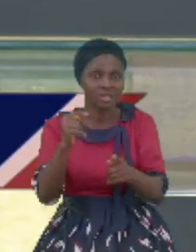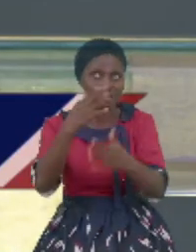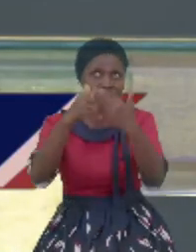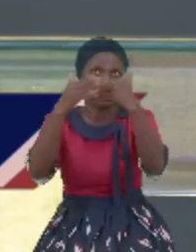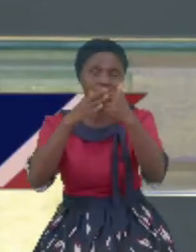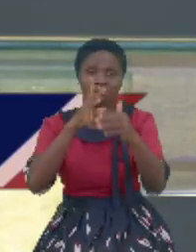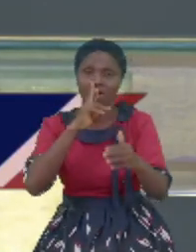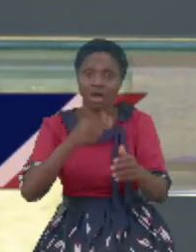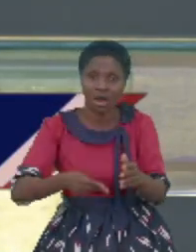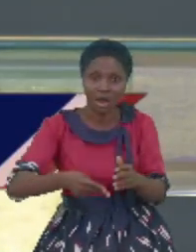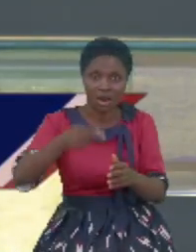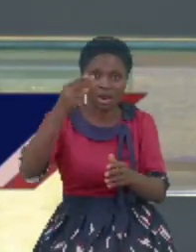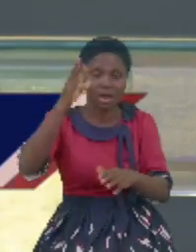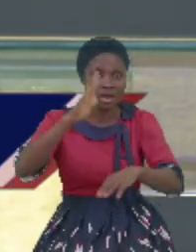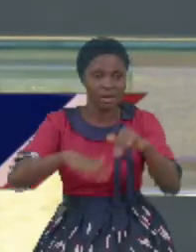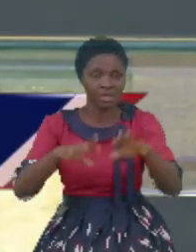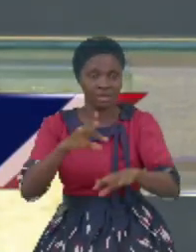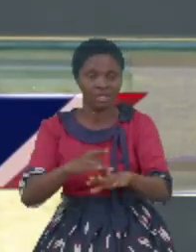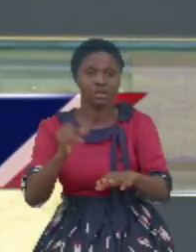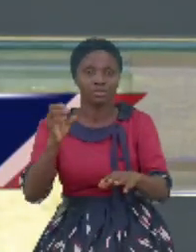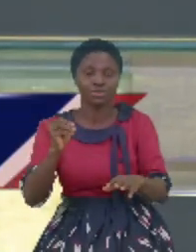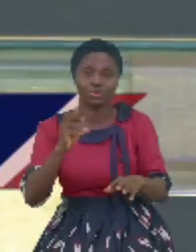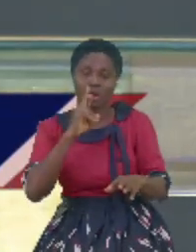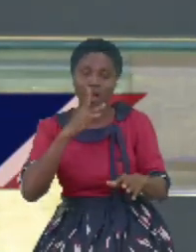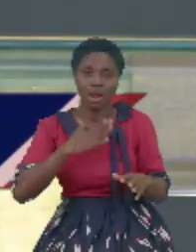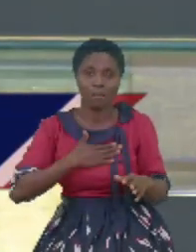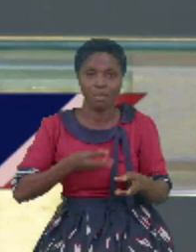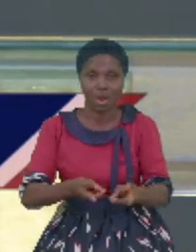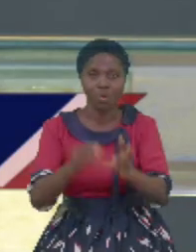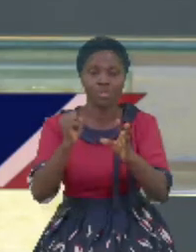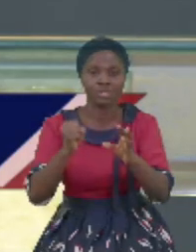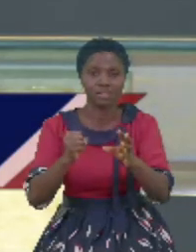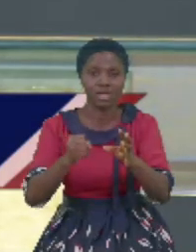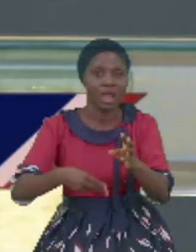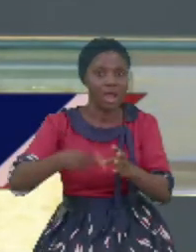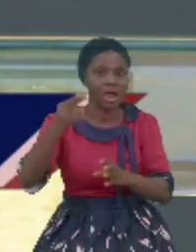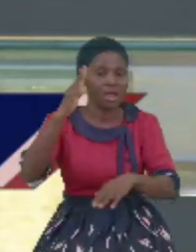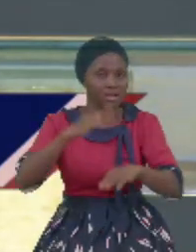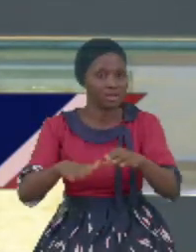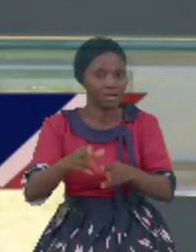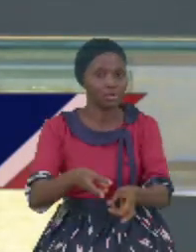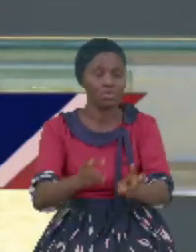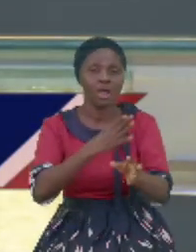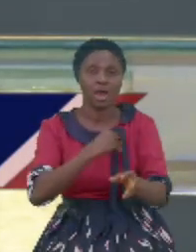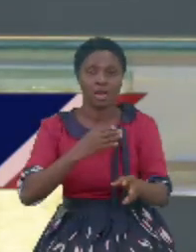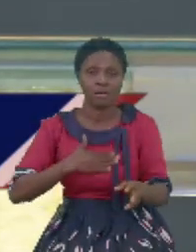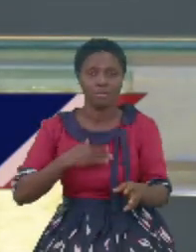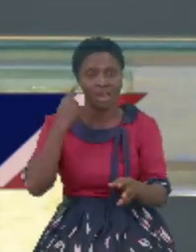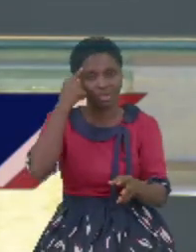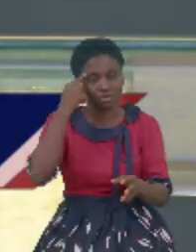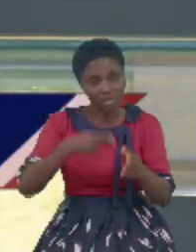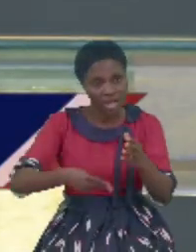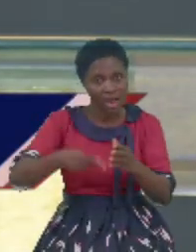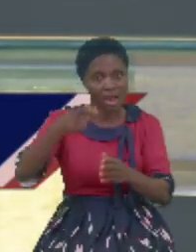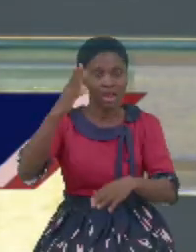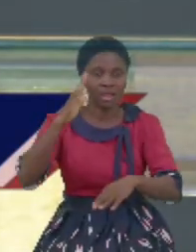Autant les cieux sont élevés au-dessus de la terre, autant mes voix sont élevées au-dessus de vos voix,